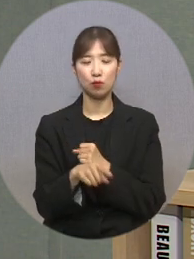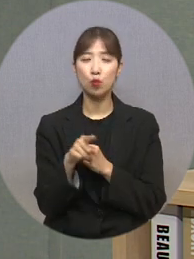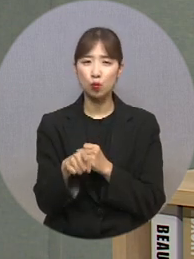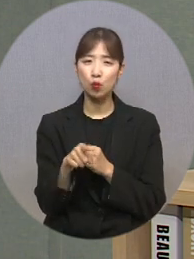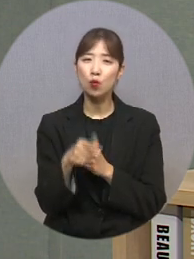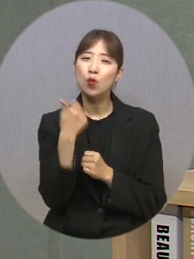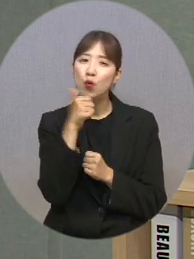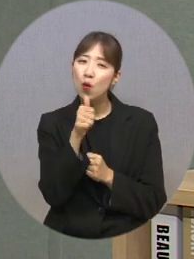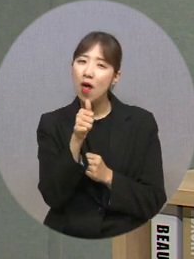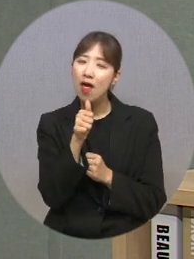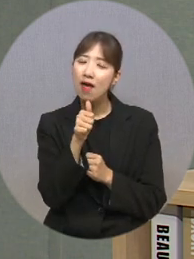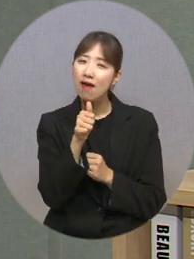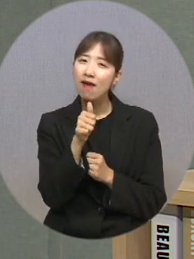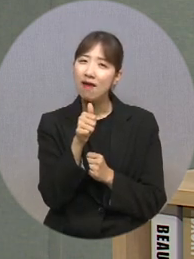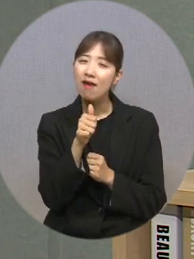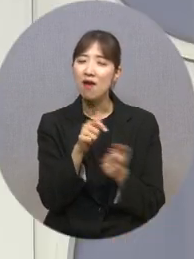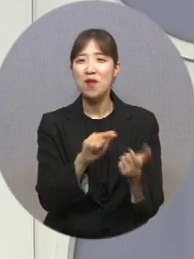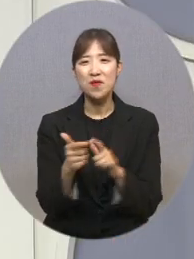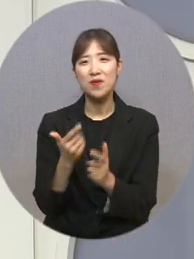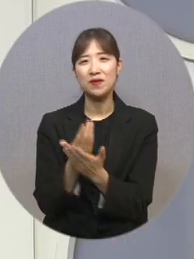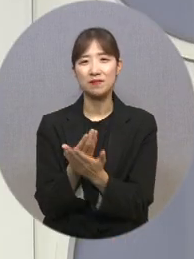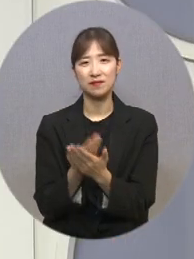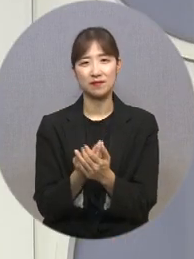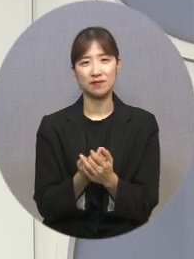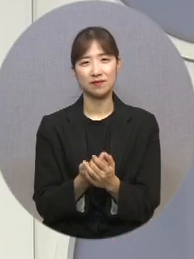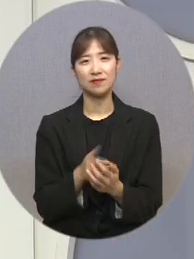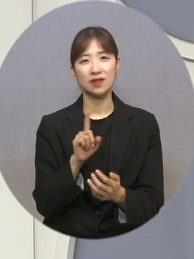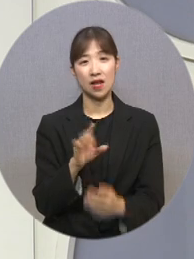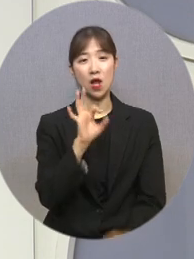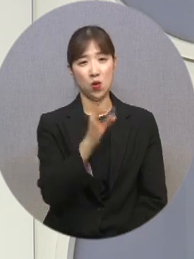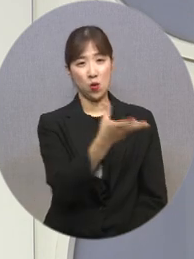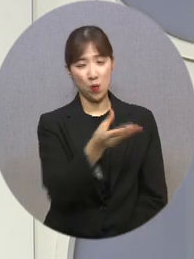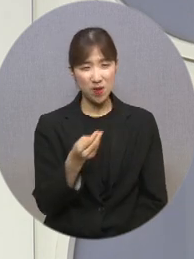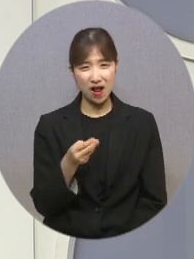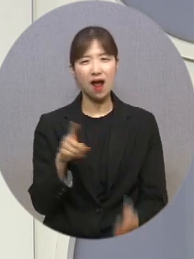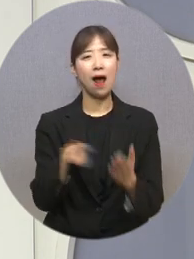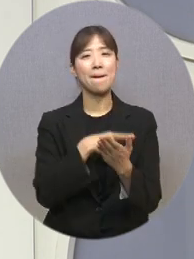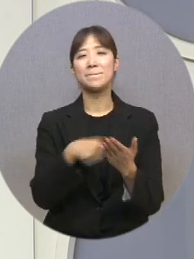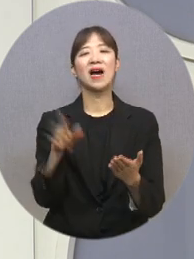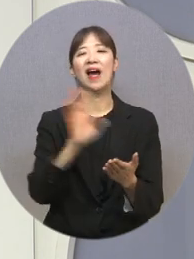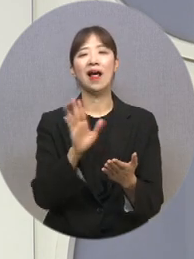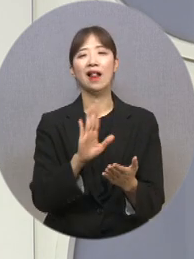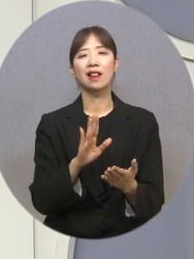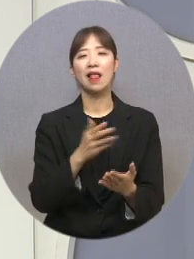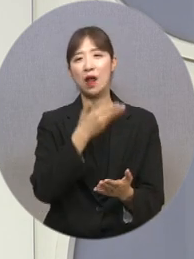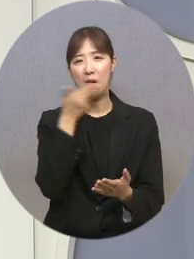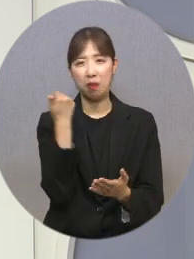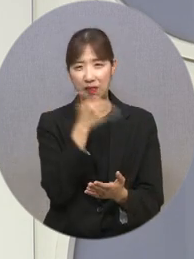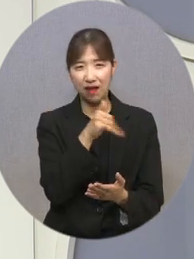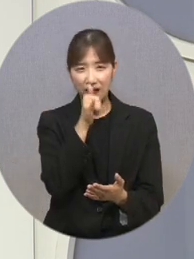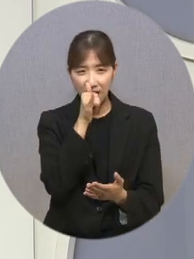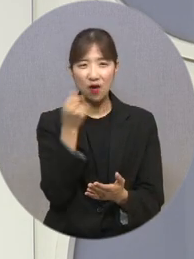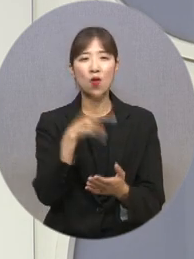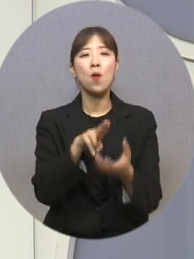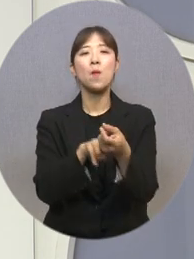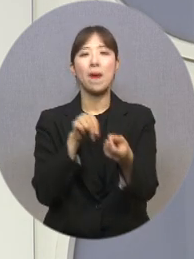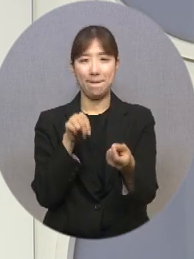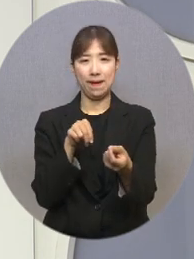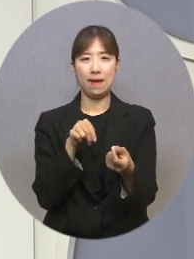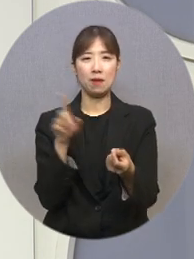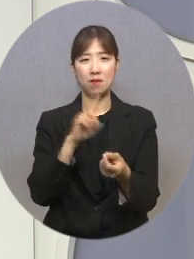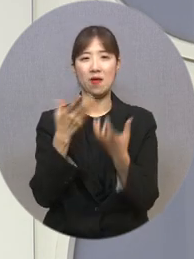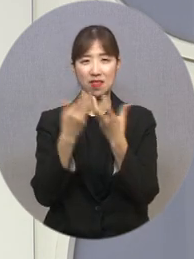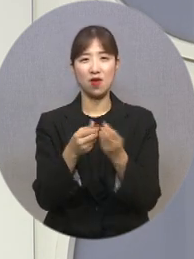유형을 좀 소개 좀 차용 돈 빌려서 안 갚는 그런 게 있고 그다음에 매매 이렇게 남의